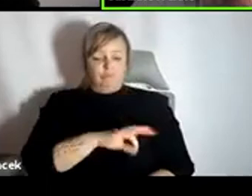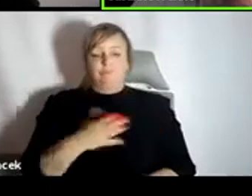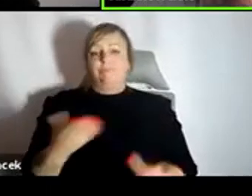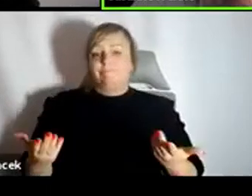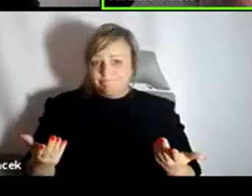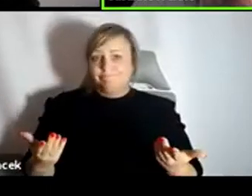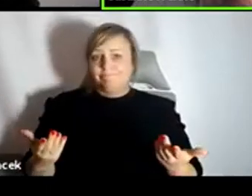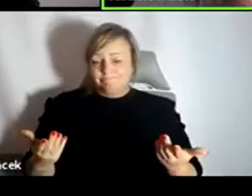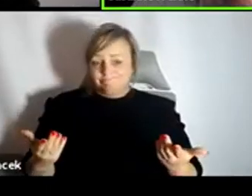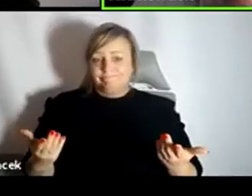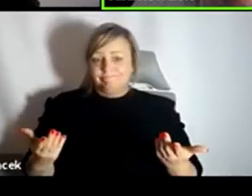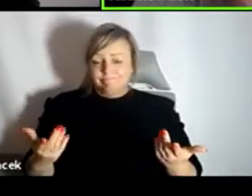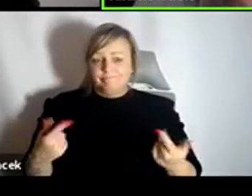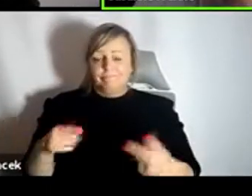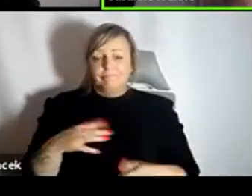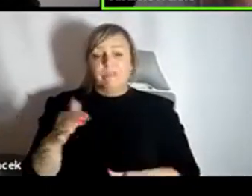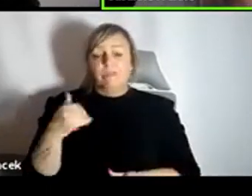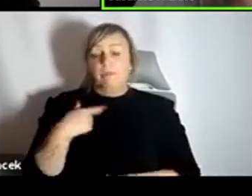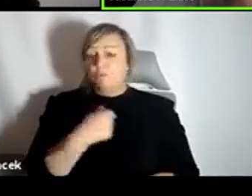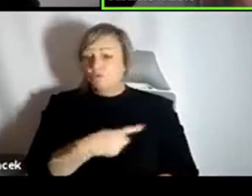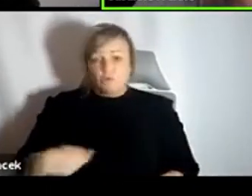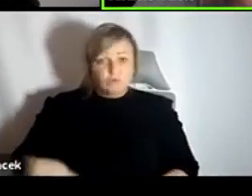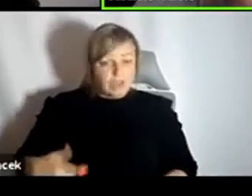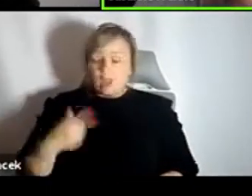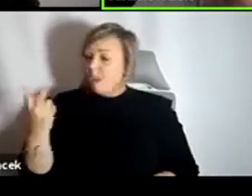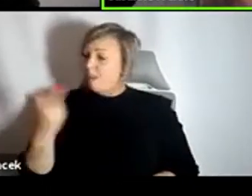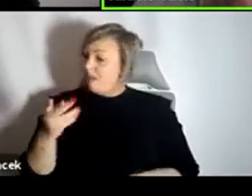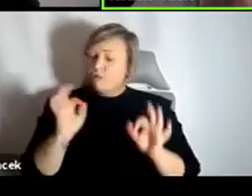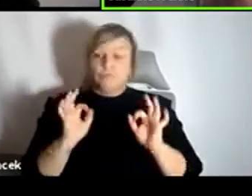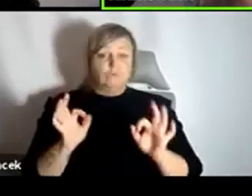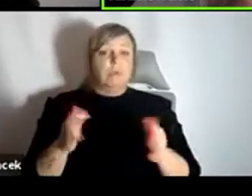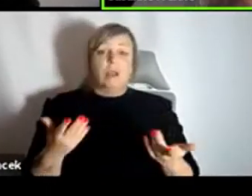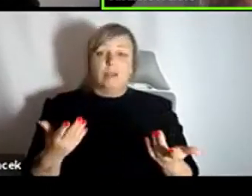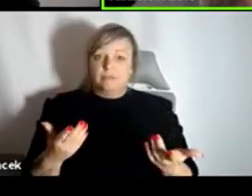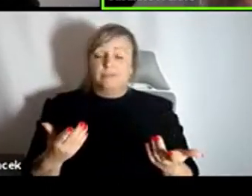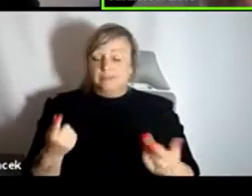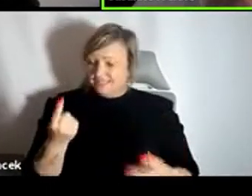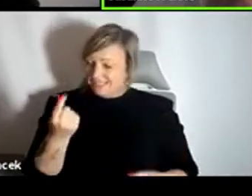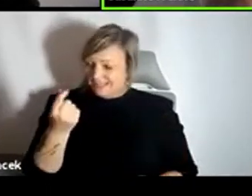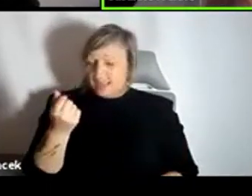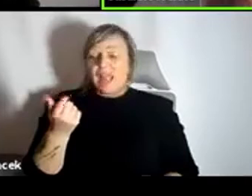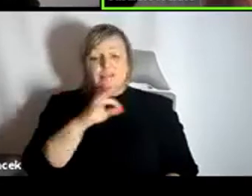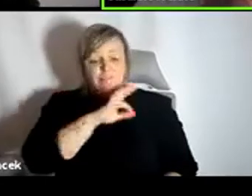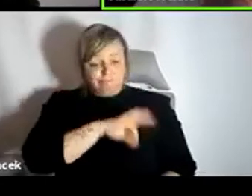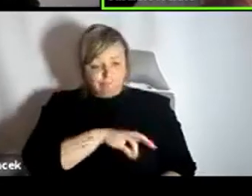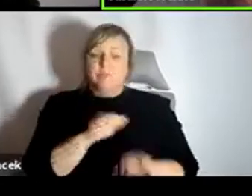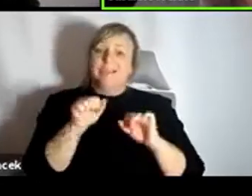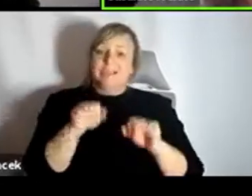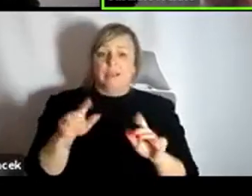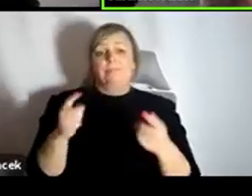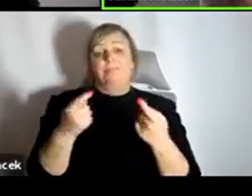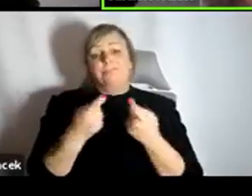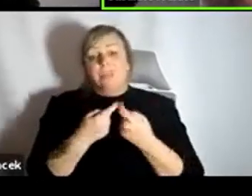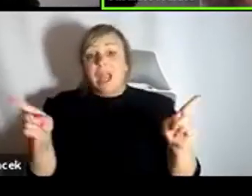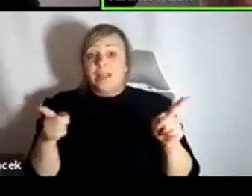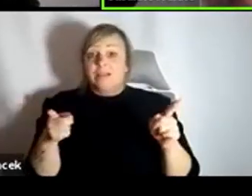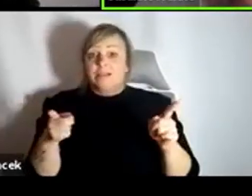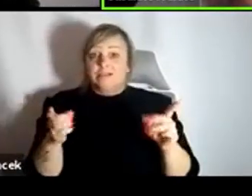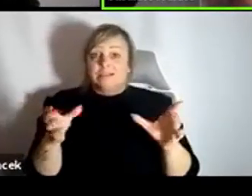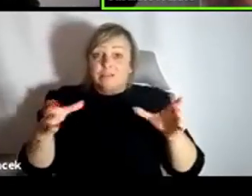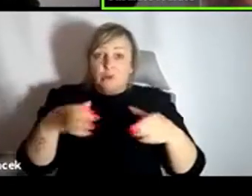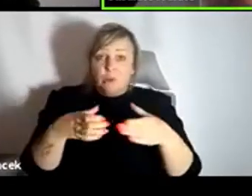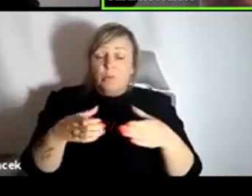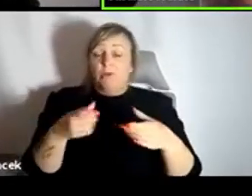Indien und China geht beides super, also du kannst sehr viel Geld machen. Andere Clubs sind froh, wenn sie